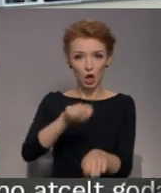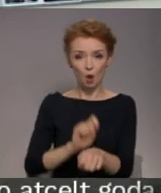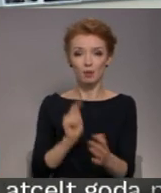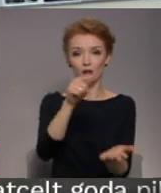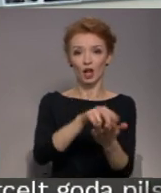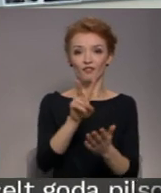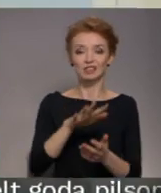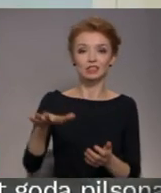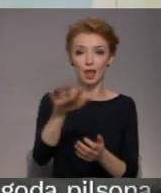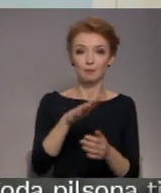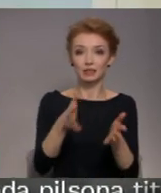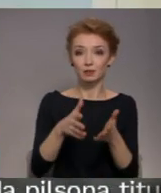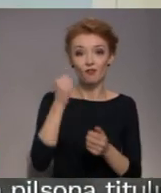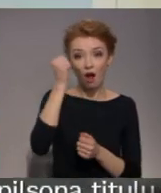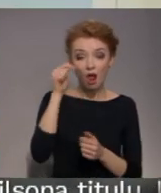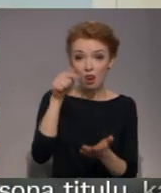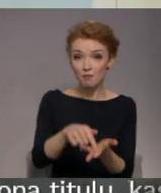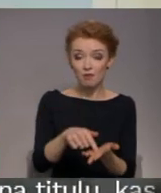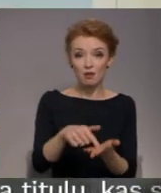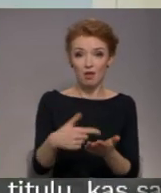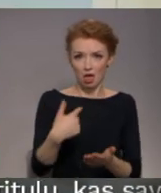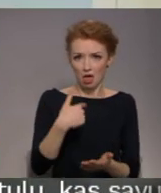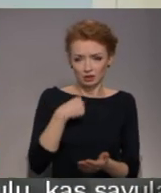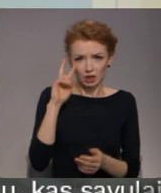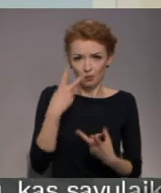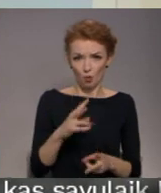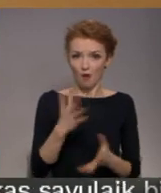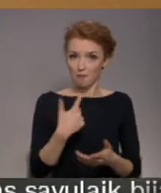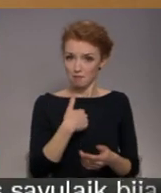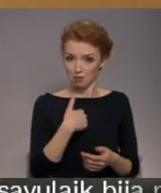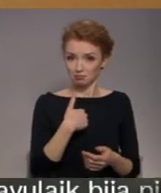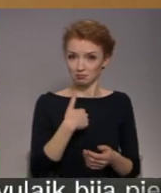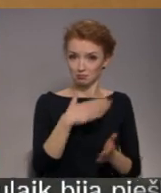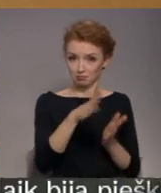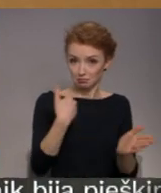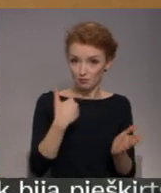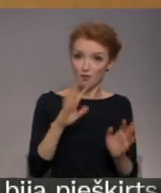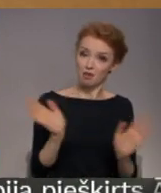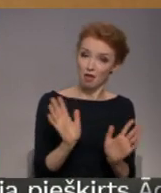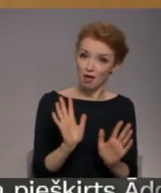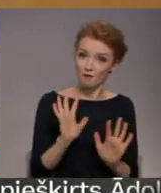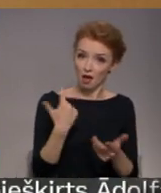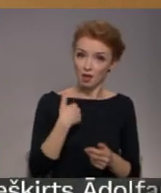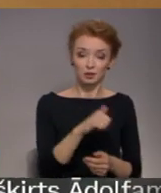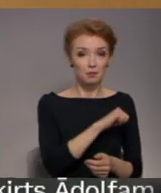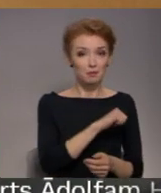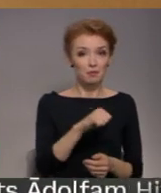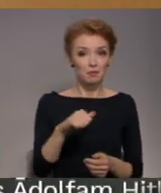Vidzemes slimnīcu Valmierā. Es tā nesaprātu, es tieku atšūts vai netieku atšūts. Es pats